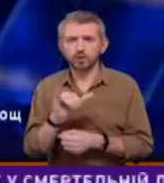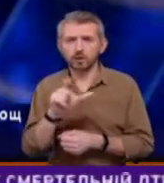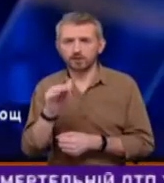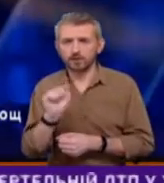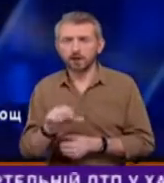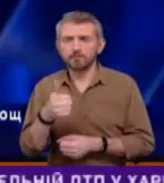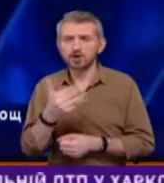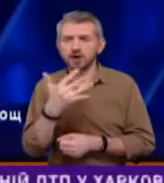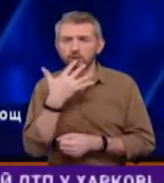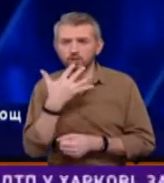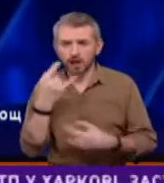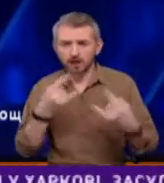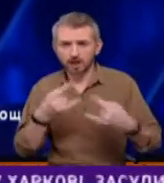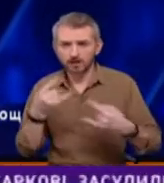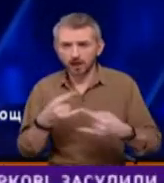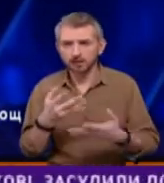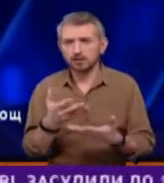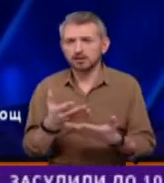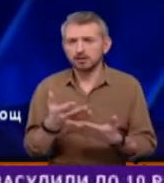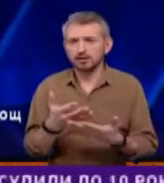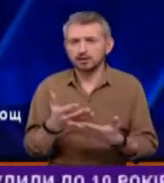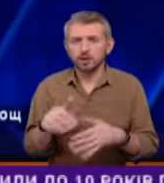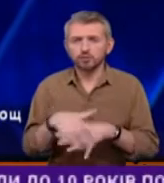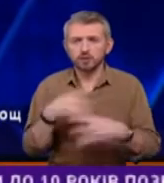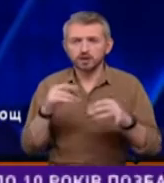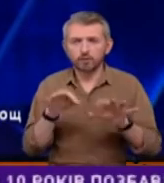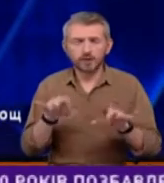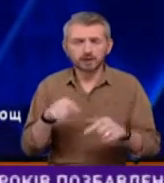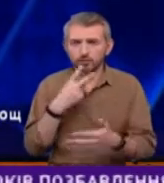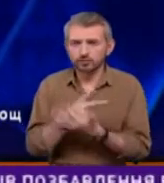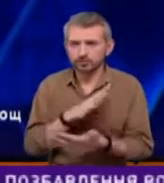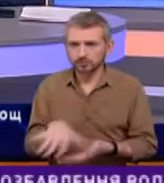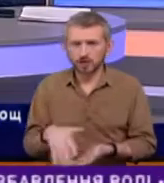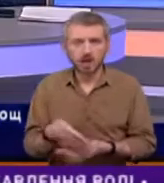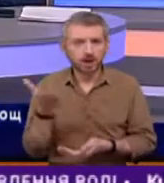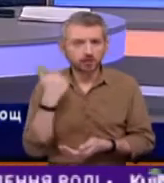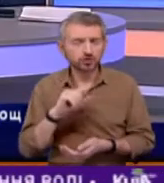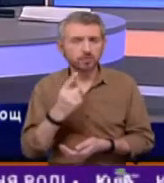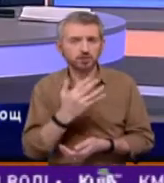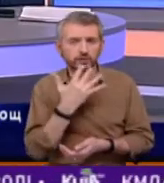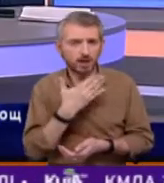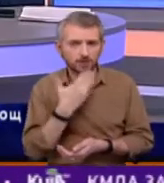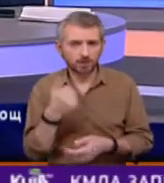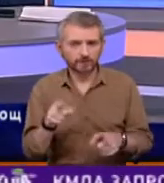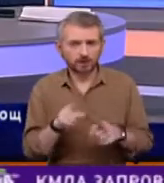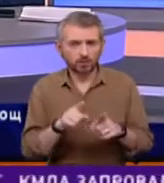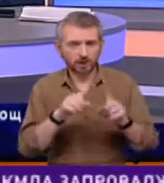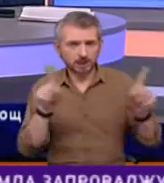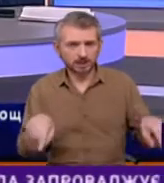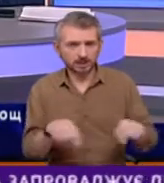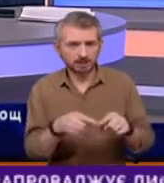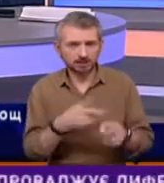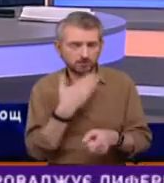національний канал, і Чемпіонат світу також перший національний канал. Ну, мається на увазі, Суспільне мовлення також не транслювало. Ну, раніше ж перший національний не мав такої картинки.